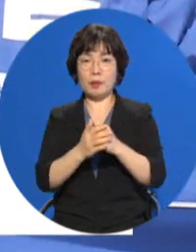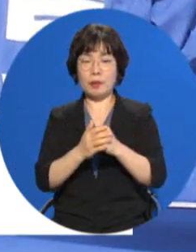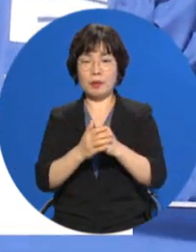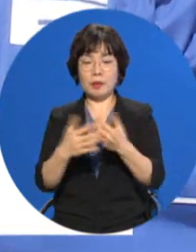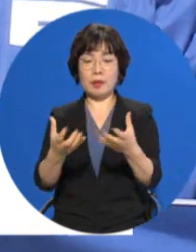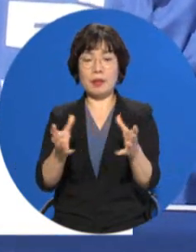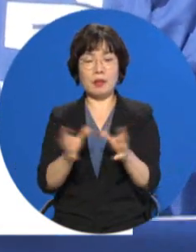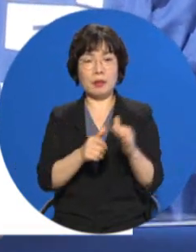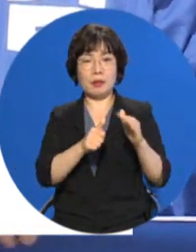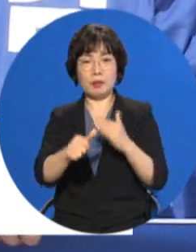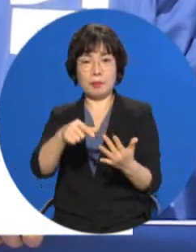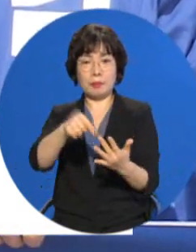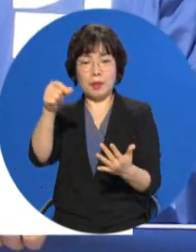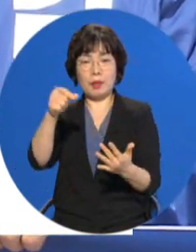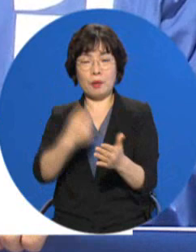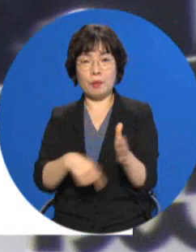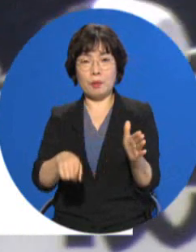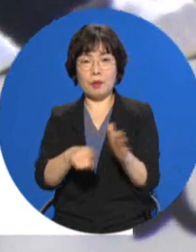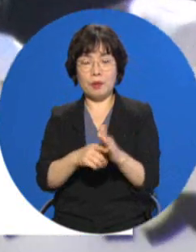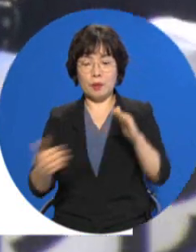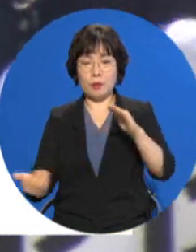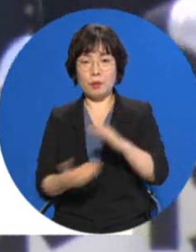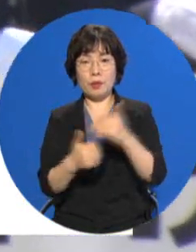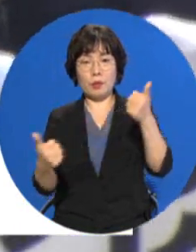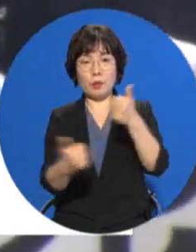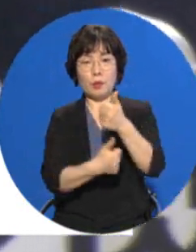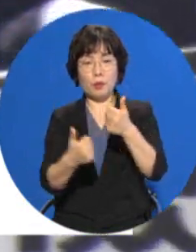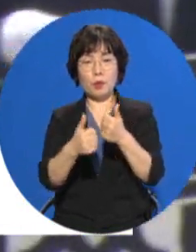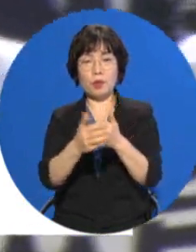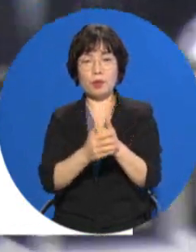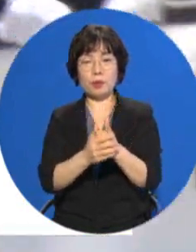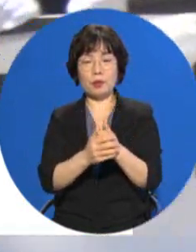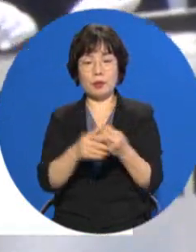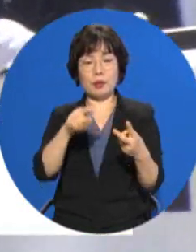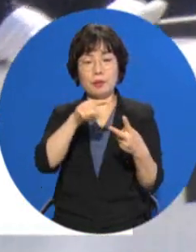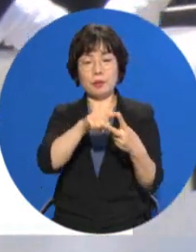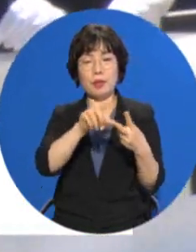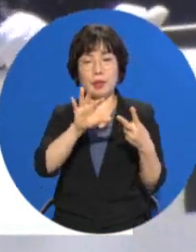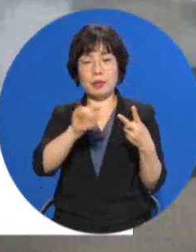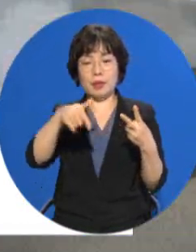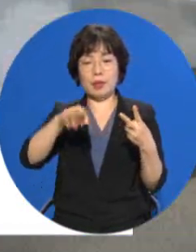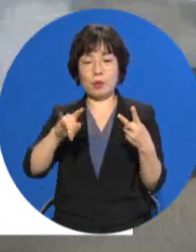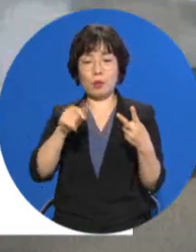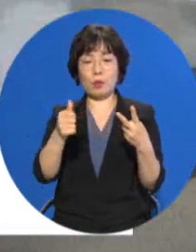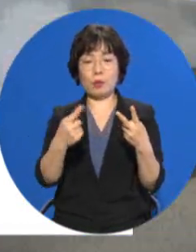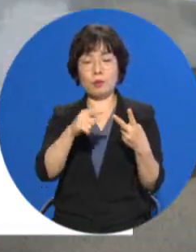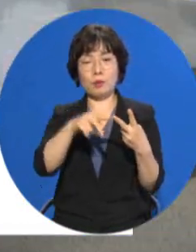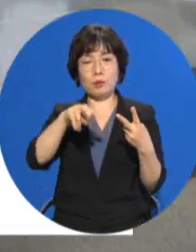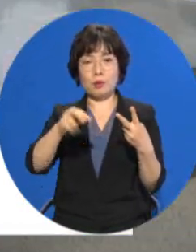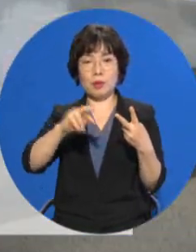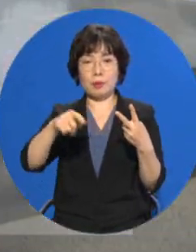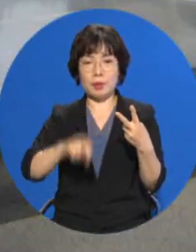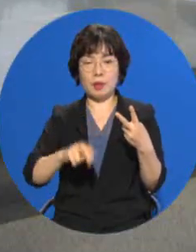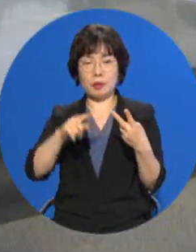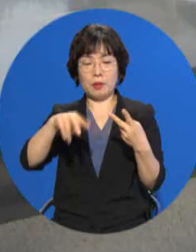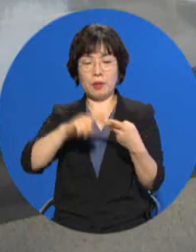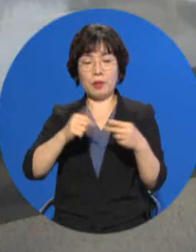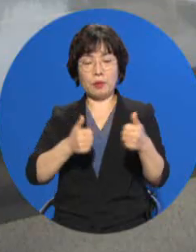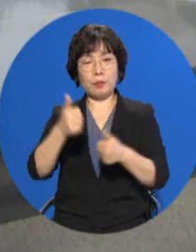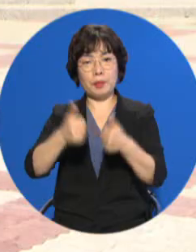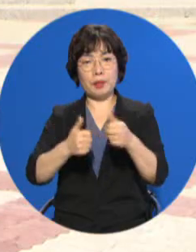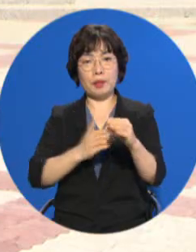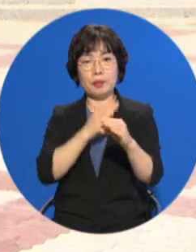선거와 함께 치러지는 최고위원 선거에는 3선의 이계호 의원과 재선의 서삼석 의원이 도전할 것으로